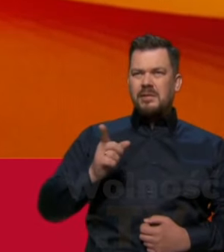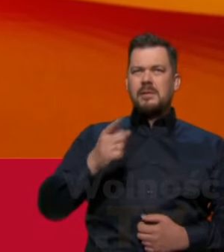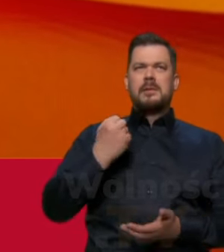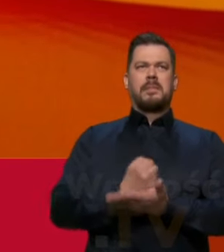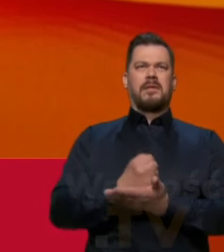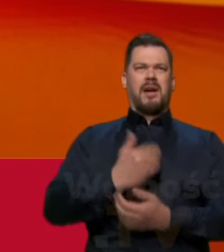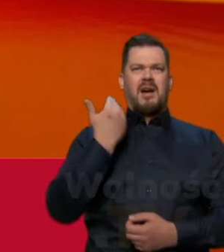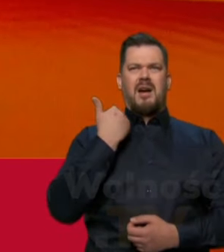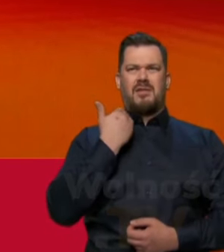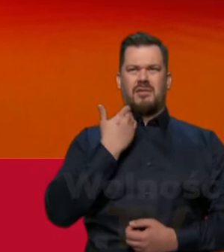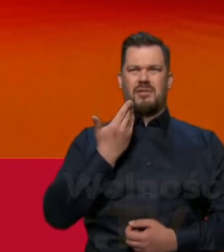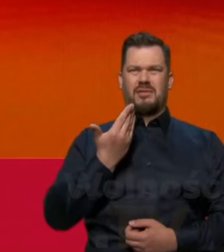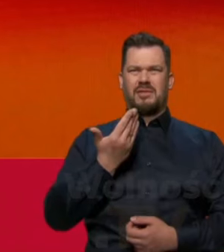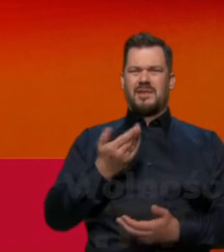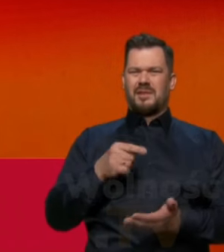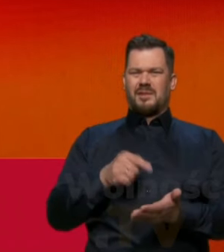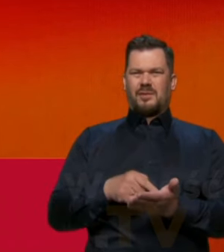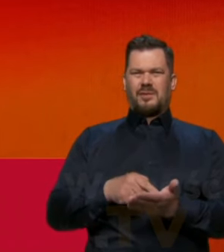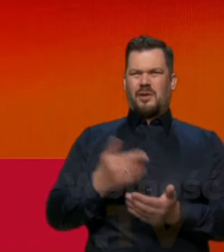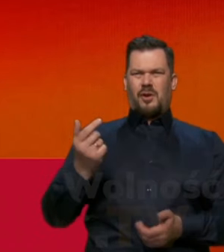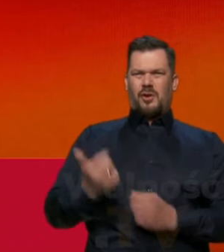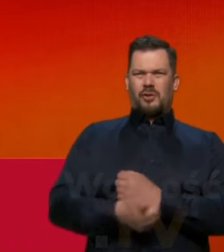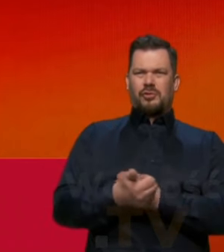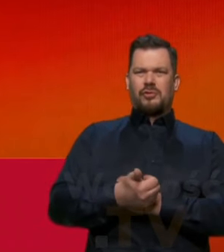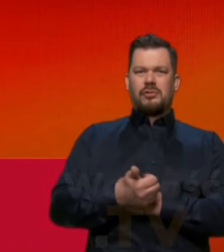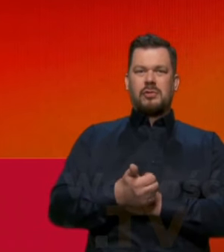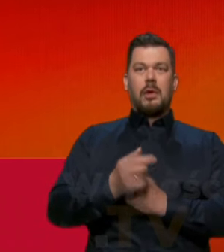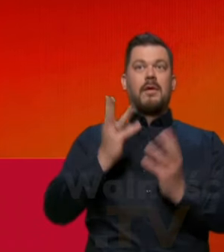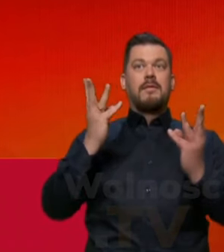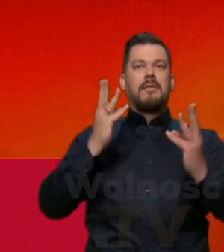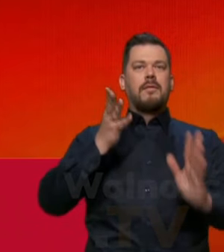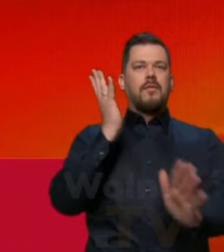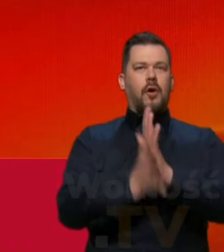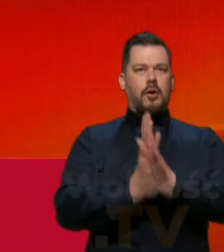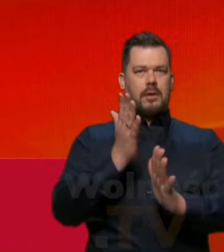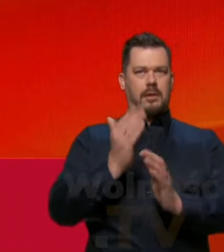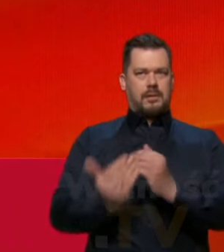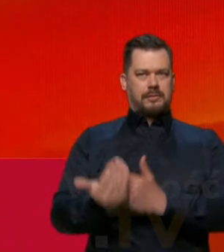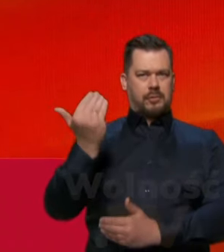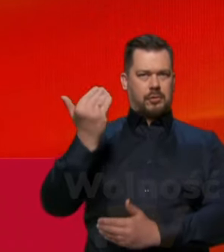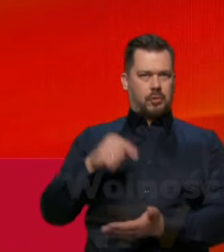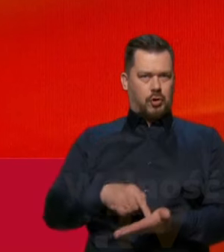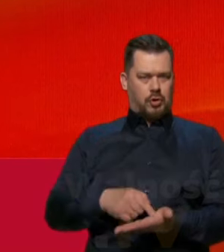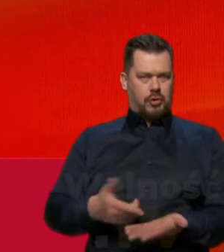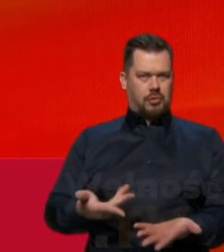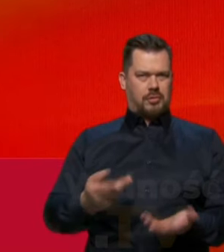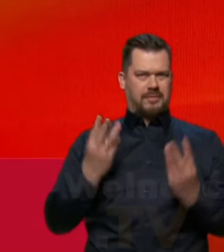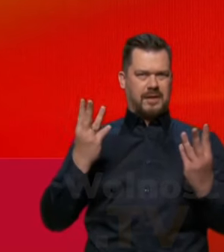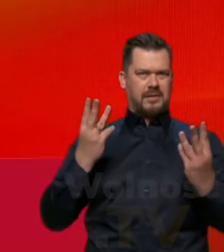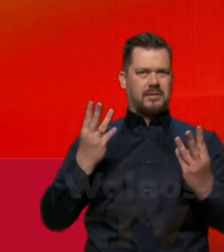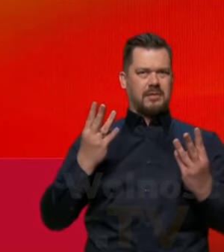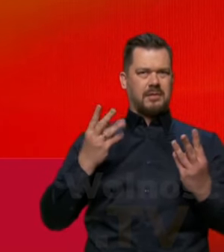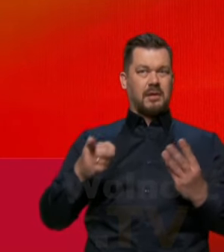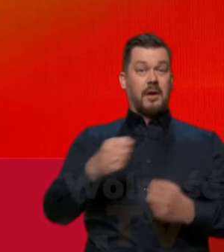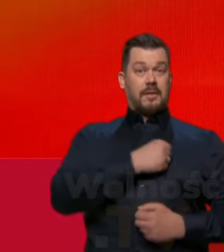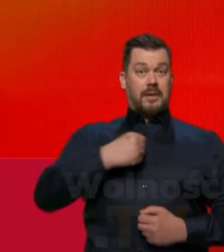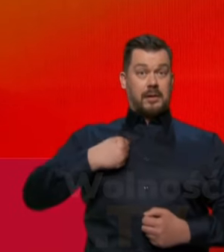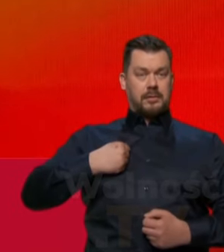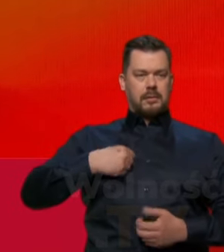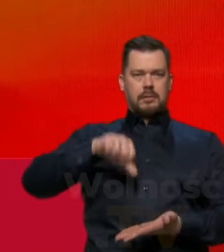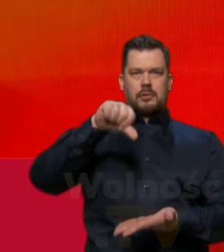w kategoriach sklepu nocnego, tylko w kategoriach wojny na wschodzie. W związku z tym mamy stolicę i